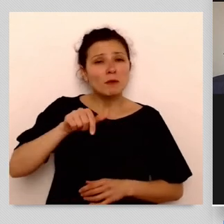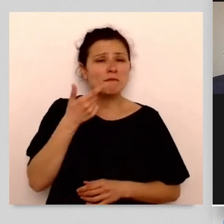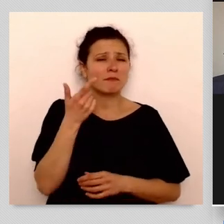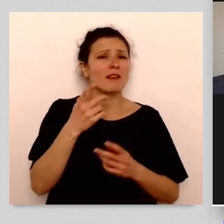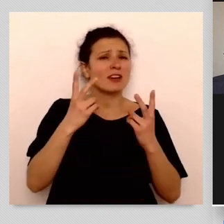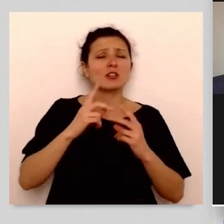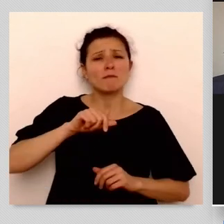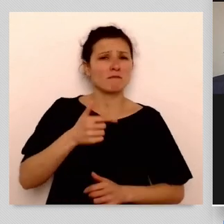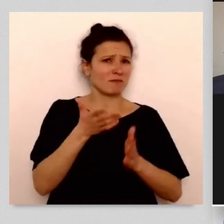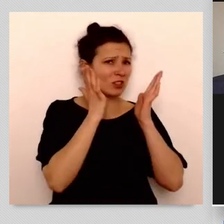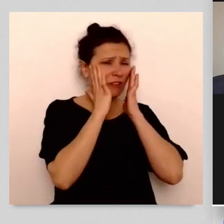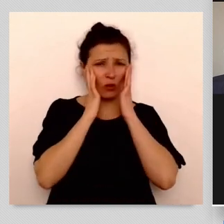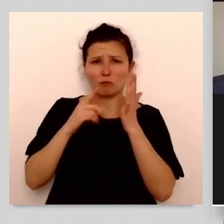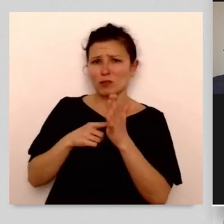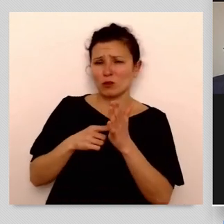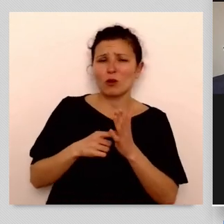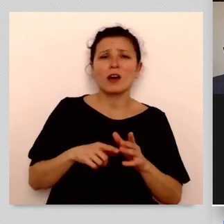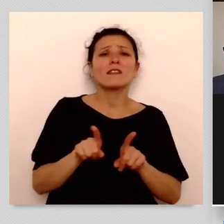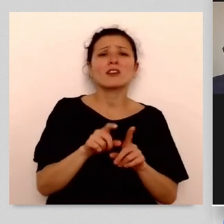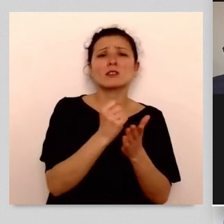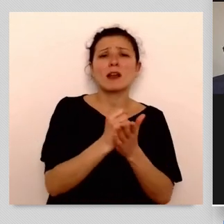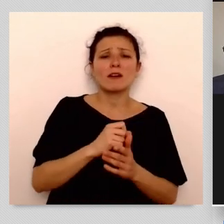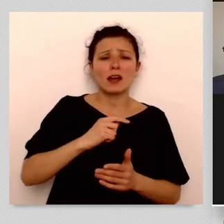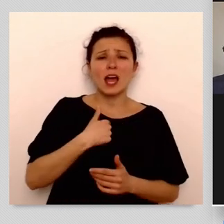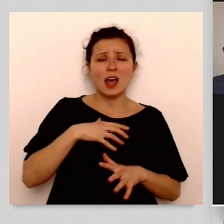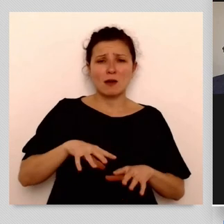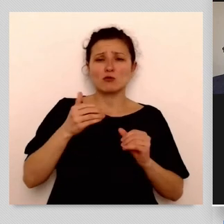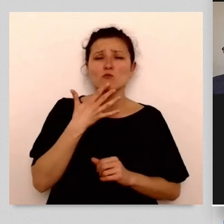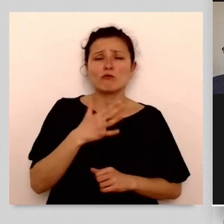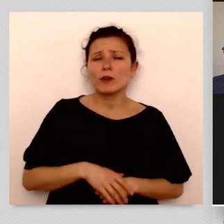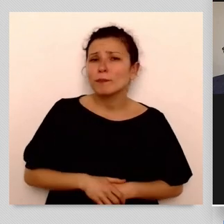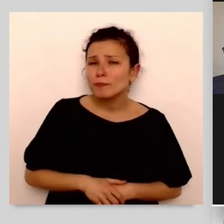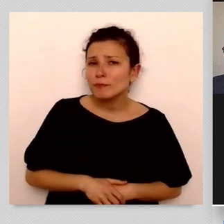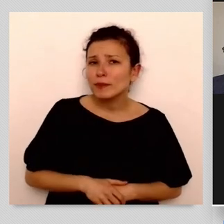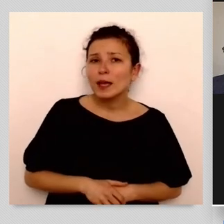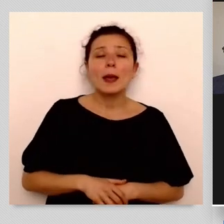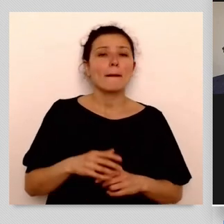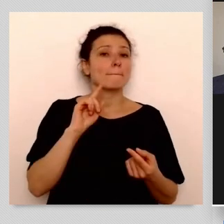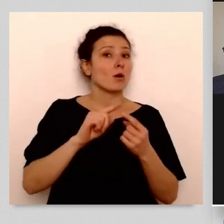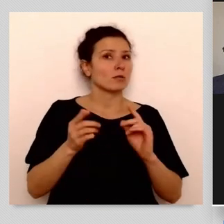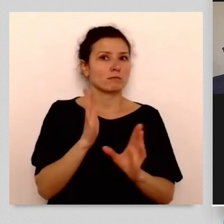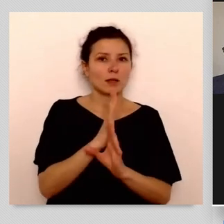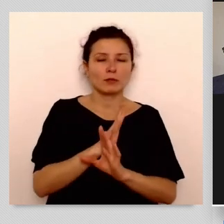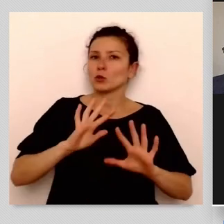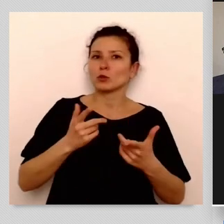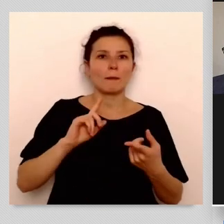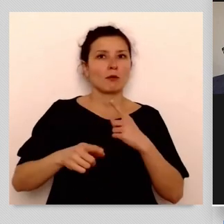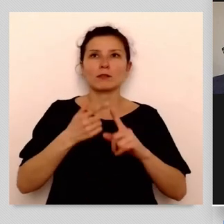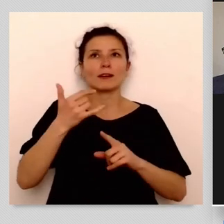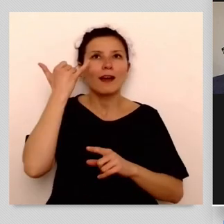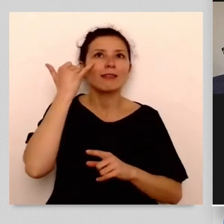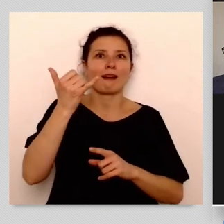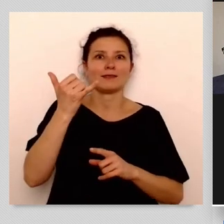zdawali sprawę. Ta rzecz, o której też wspominałam na początku, że polityka klimatyczna to nie jest polityka idealistyczna, za